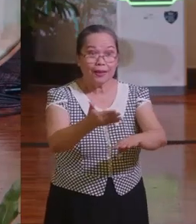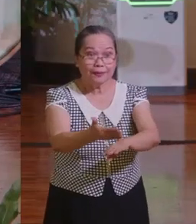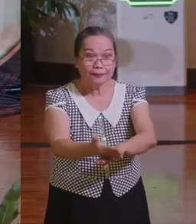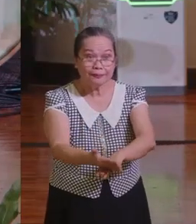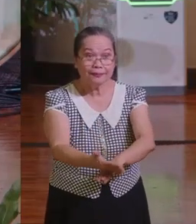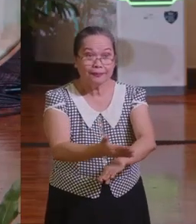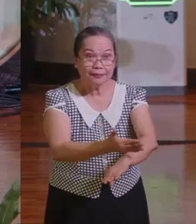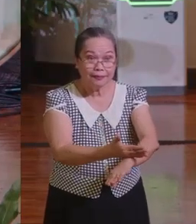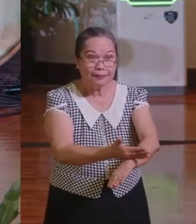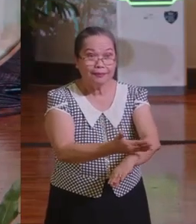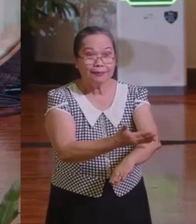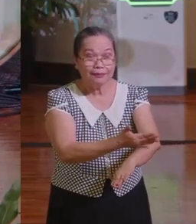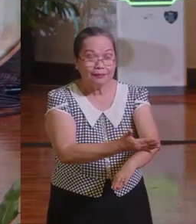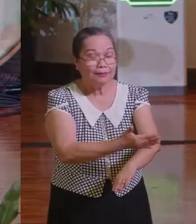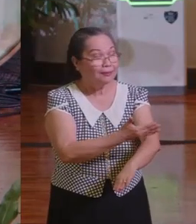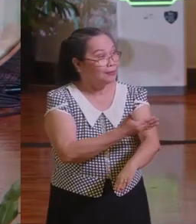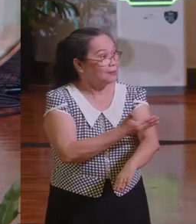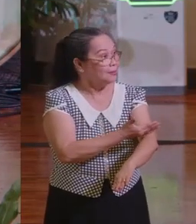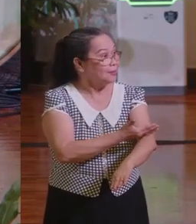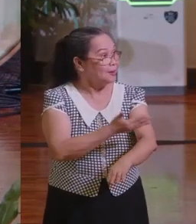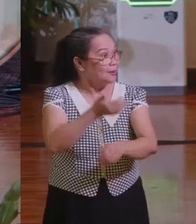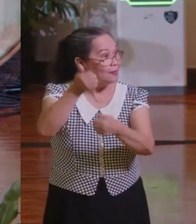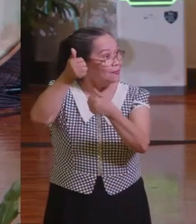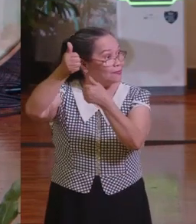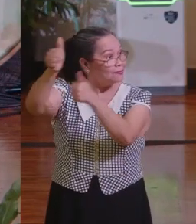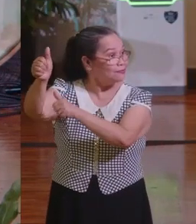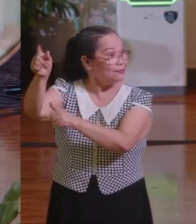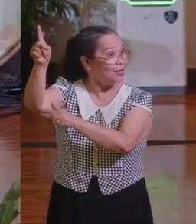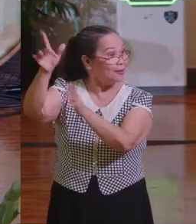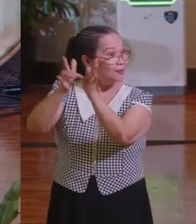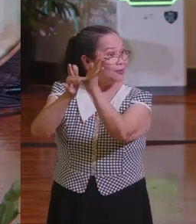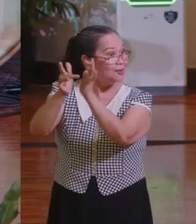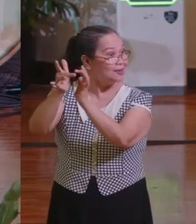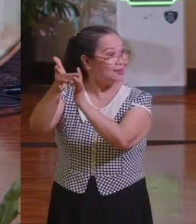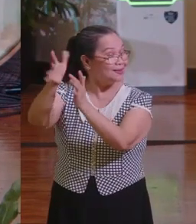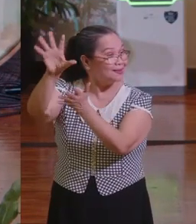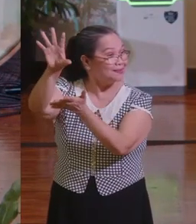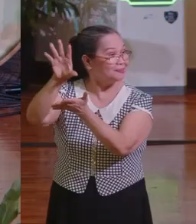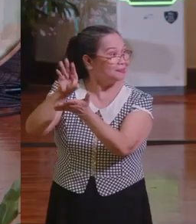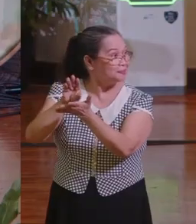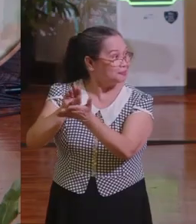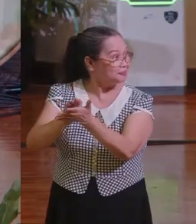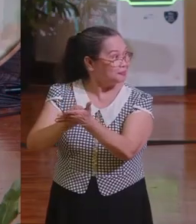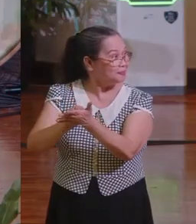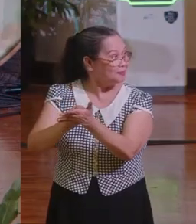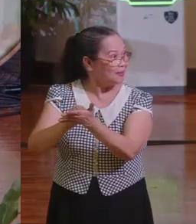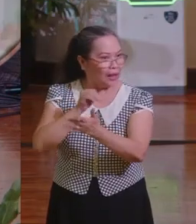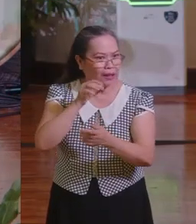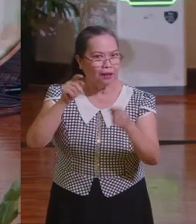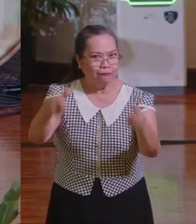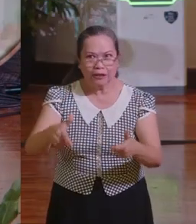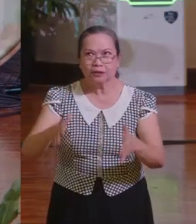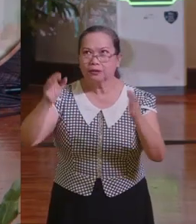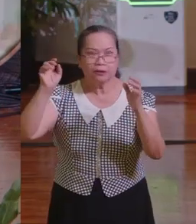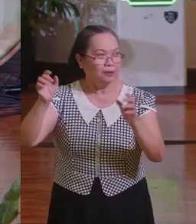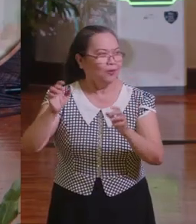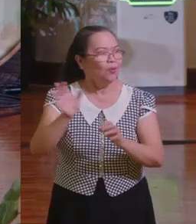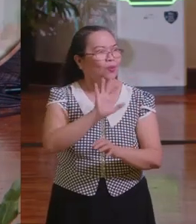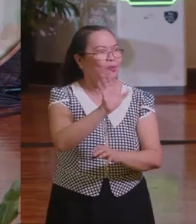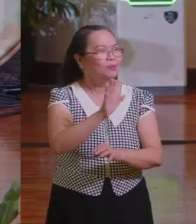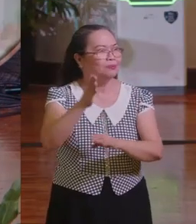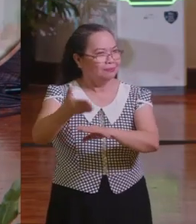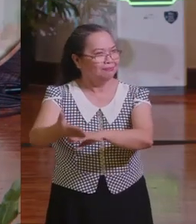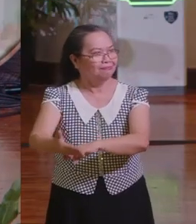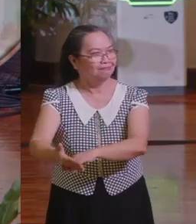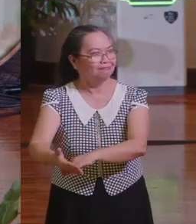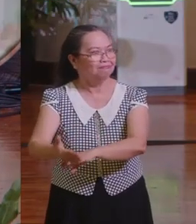unti-unting maiwangis niya na maging kawangis tayo ng kanyang anak na si Jesus. Mahirap po yung